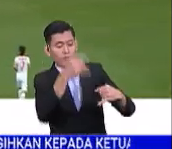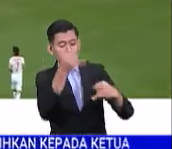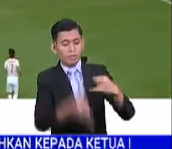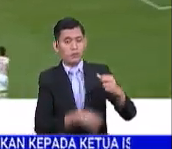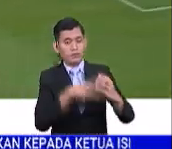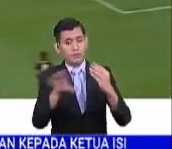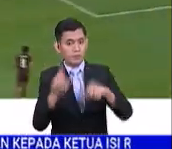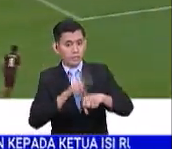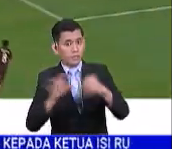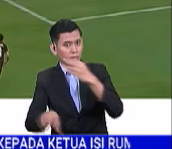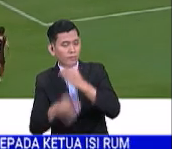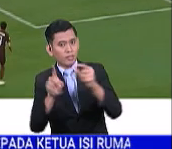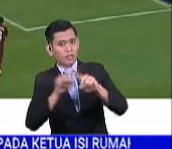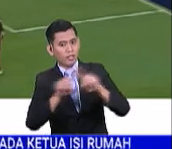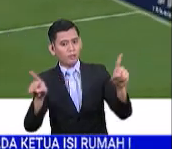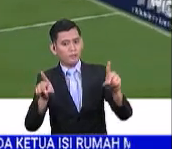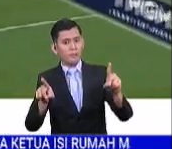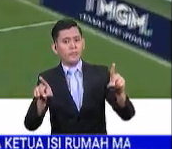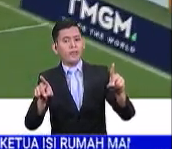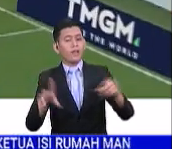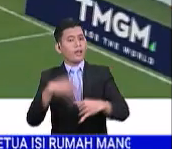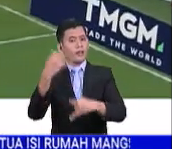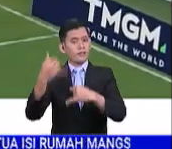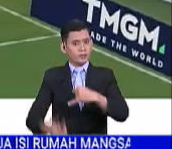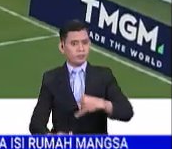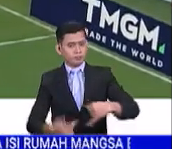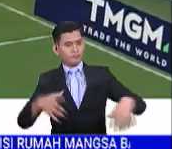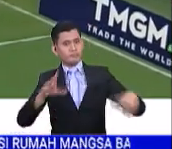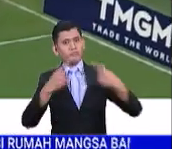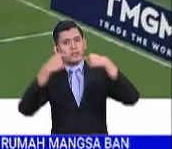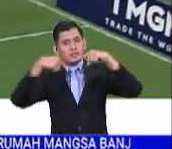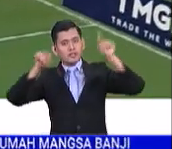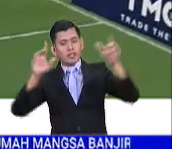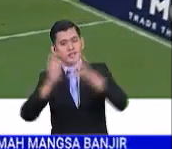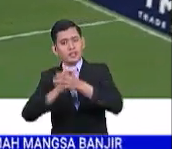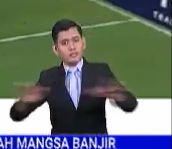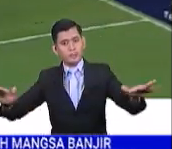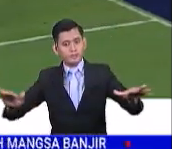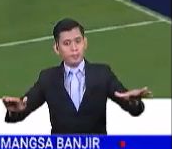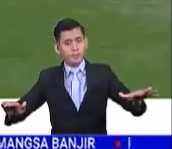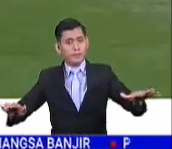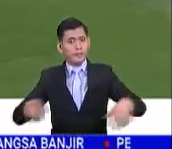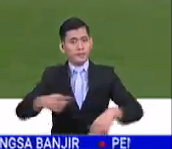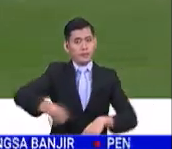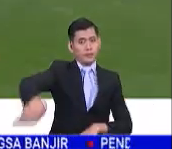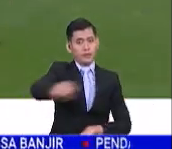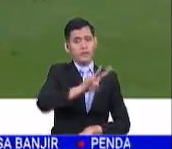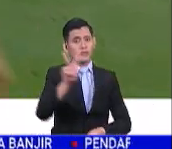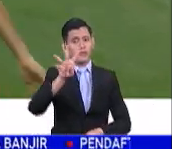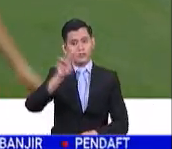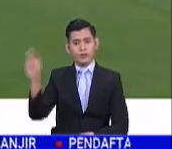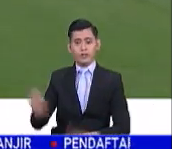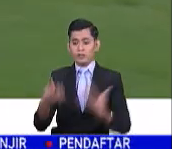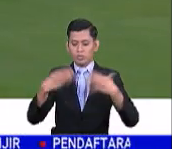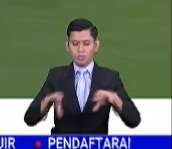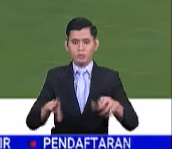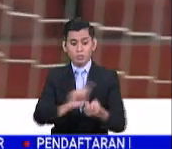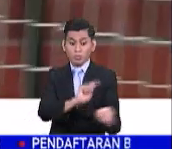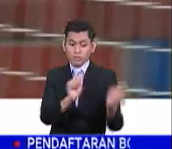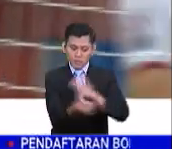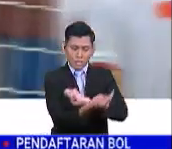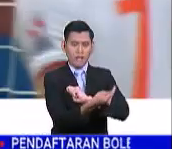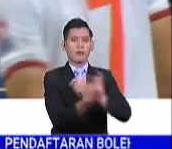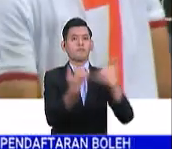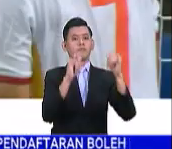babak pertama, namun rempatan Teraton Bun Matan berjaya diselamatkan. Di babak kedua, Vietnam yang membuat beberapa pertukaran pemain